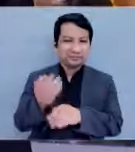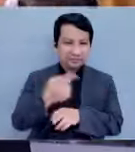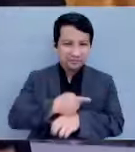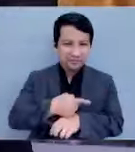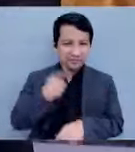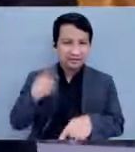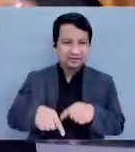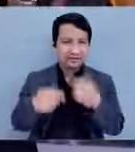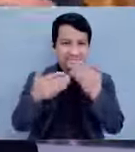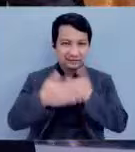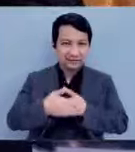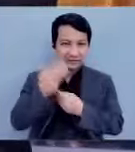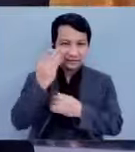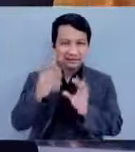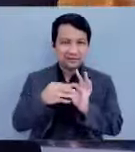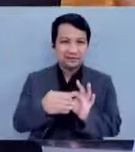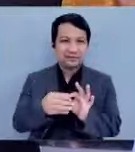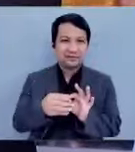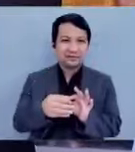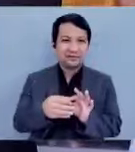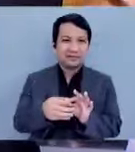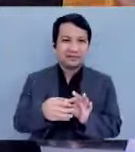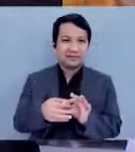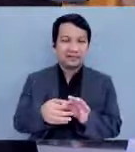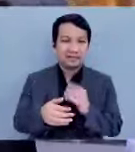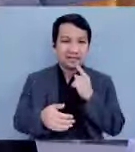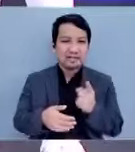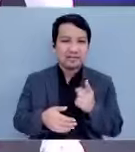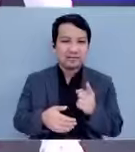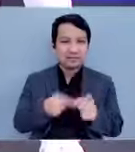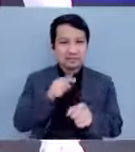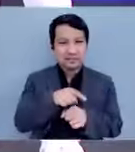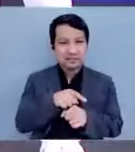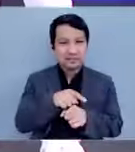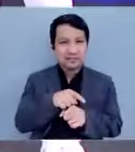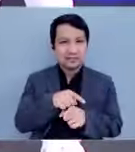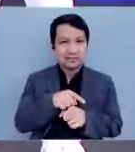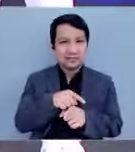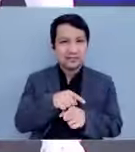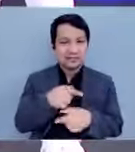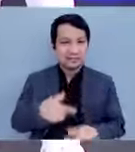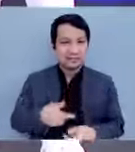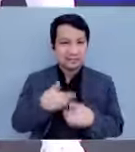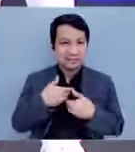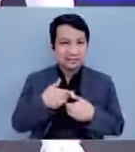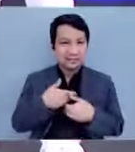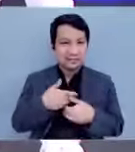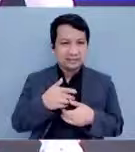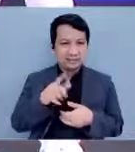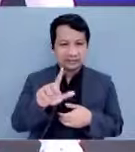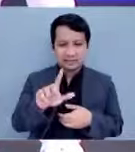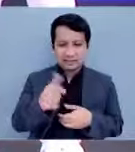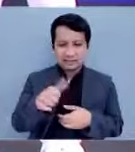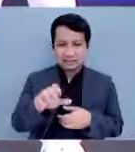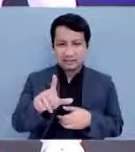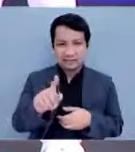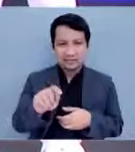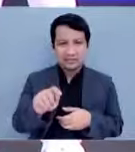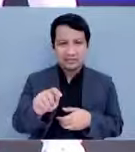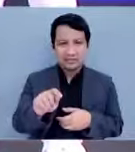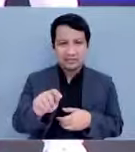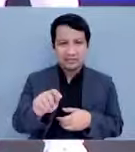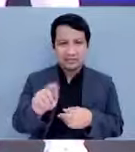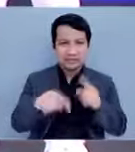padilimin? Meron din ba kayong mga ganong klaseng mga... Yes po. Ayun po yung pride po na meron yung legato na nag-separate po sa ibang